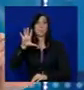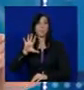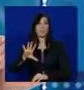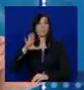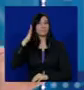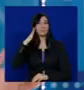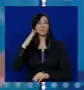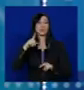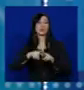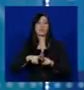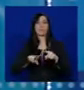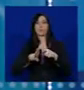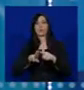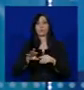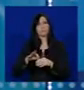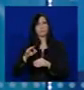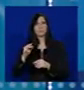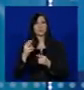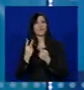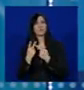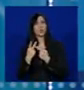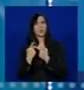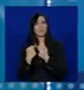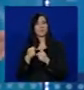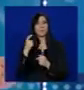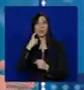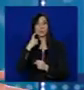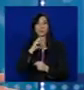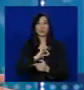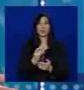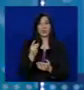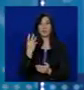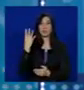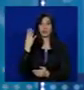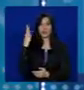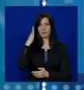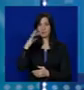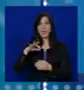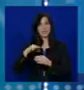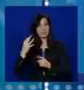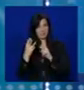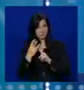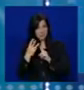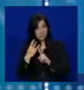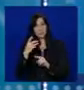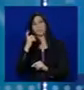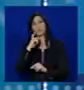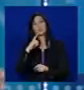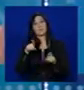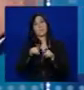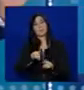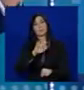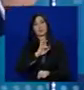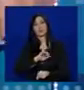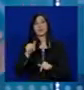министри от Иво Прокопиев. Избираш втори път Бойко Борисов и получаваш нови 4 министъра. Избираш трети път Бойко Борисов и пак